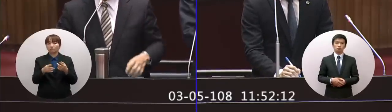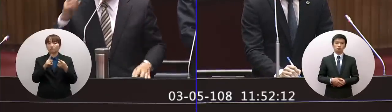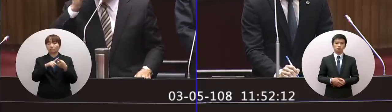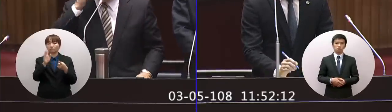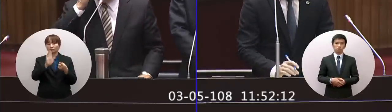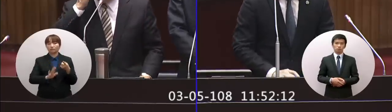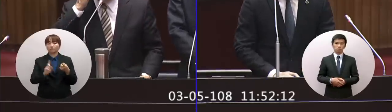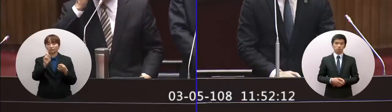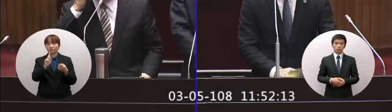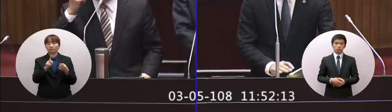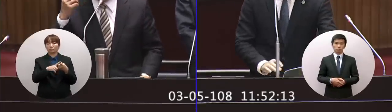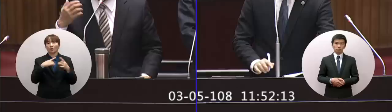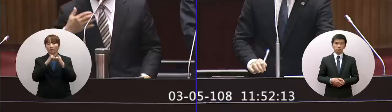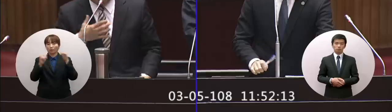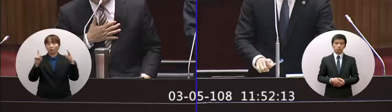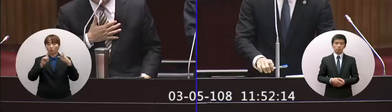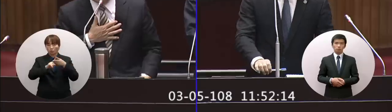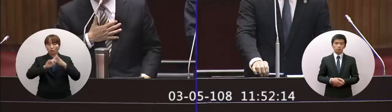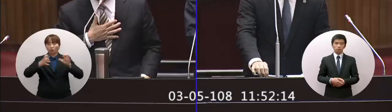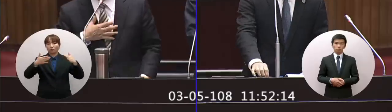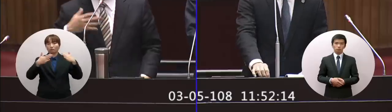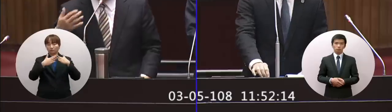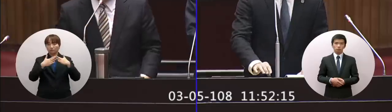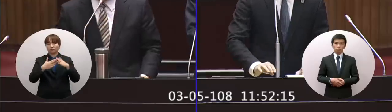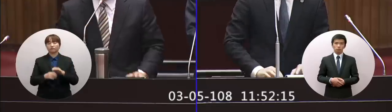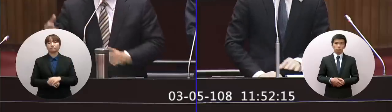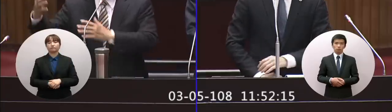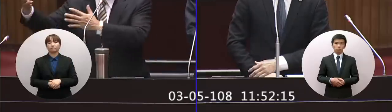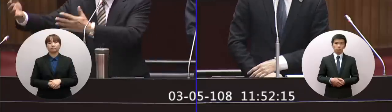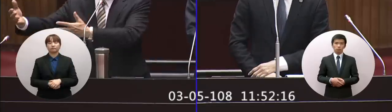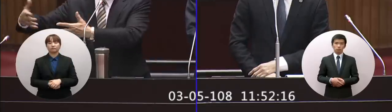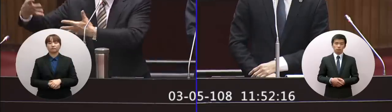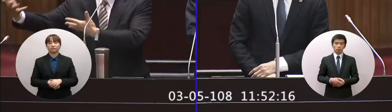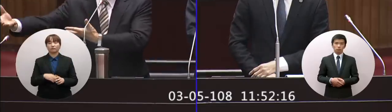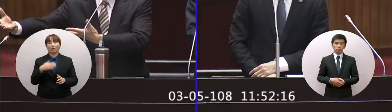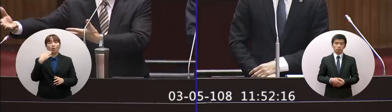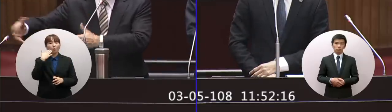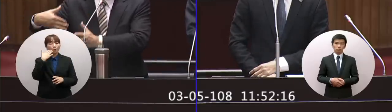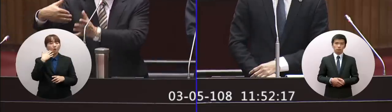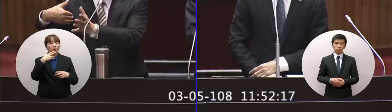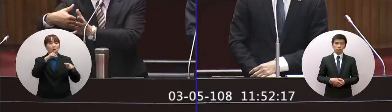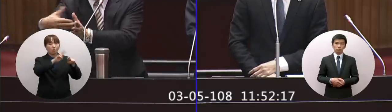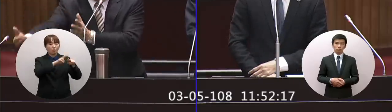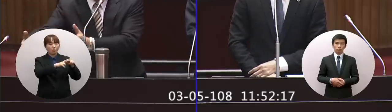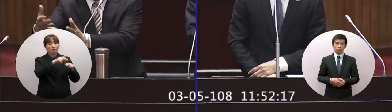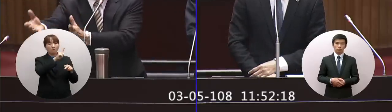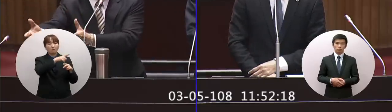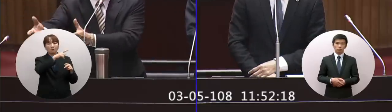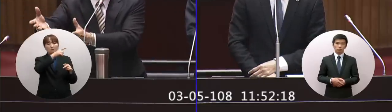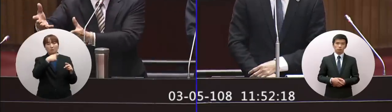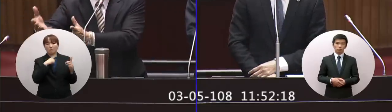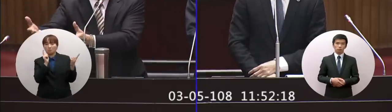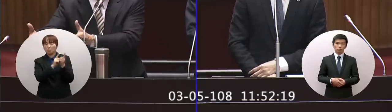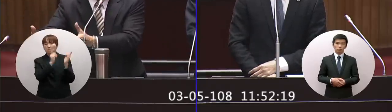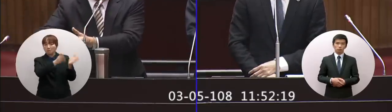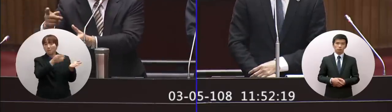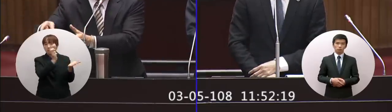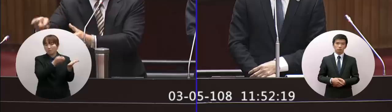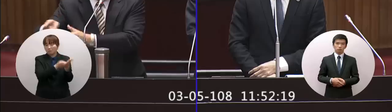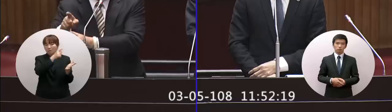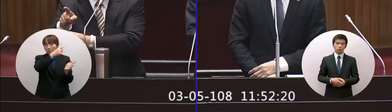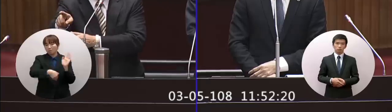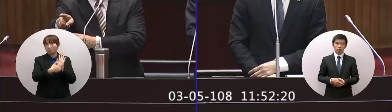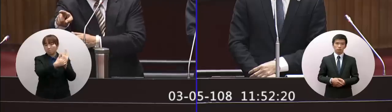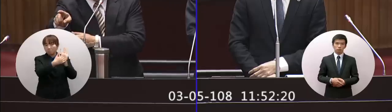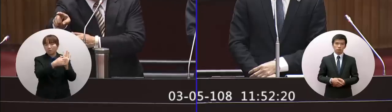一，咱是民主开放的国家，所以咱含共产党讲的足严严格，你拢袂当来，